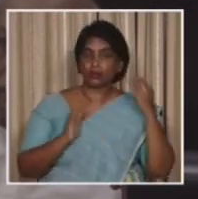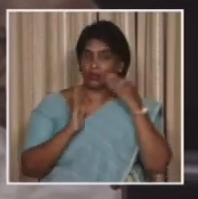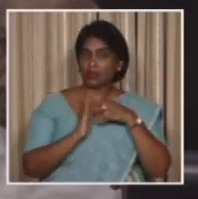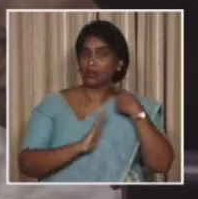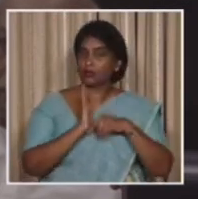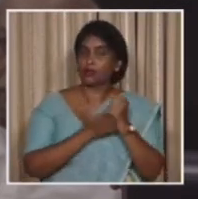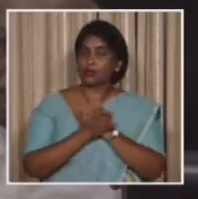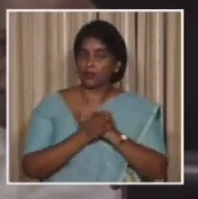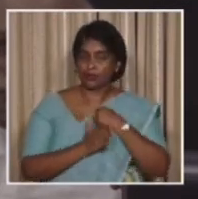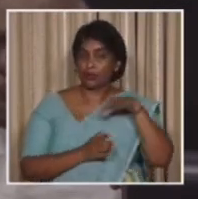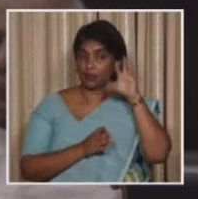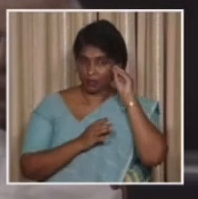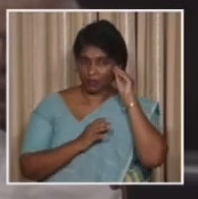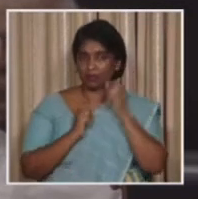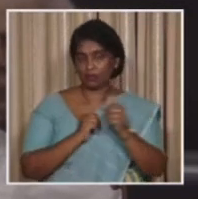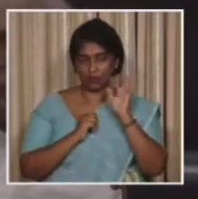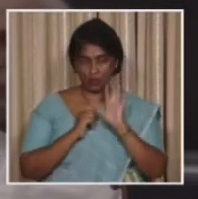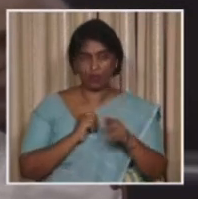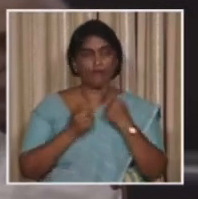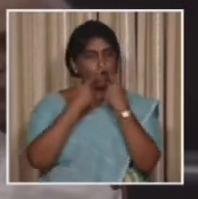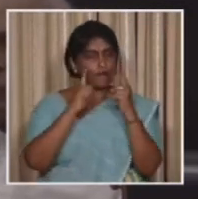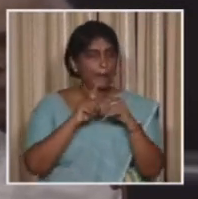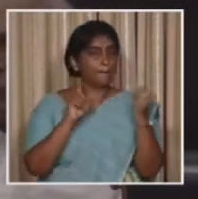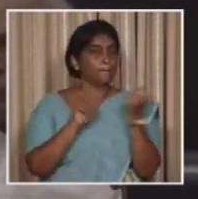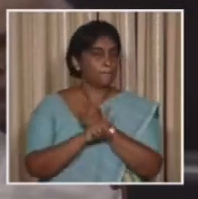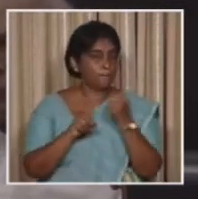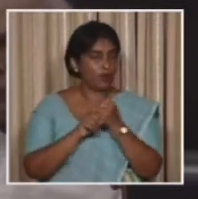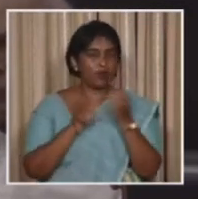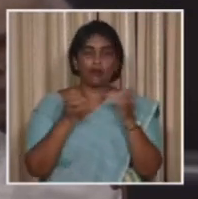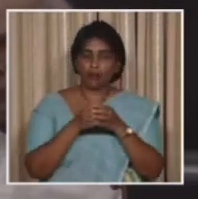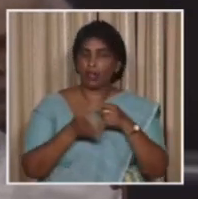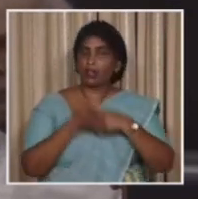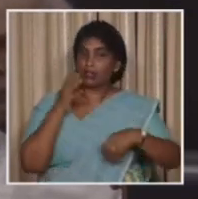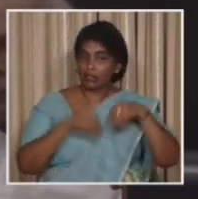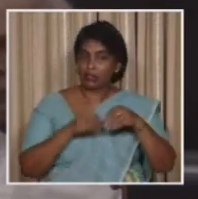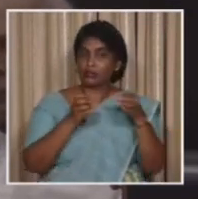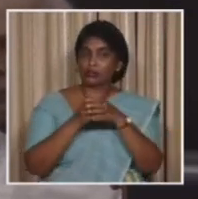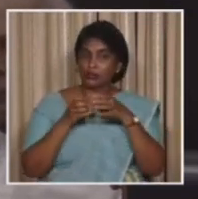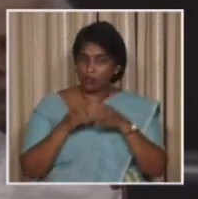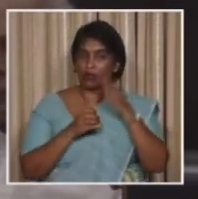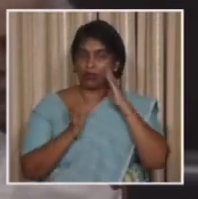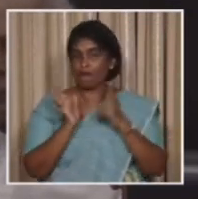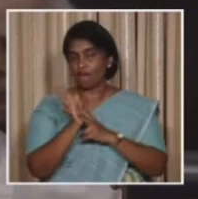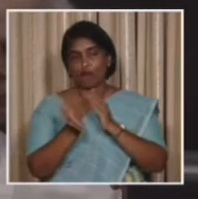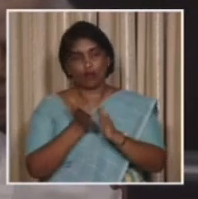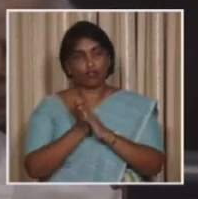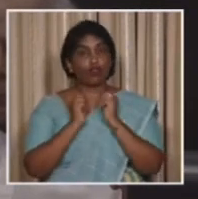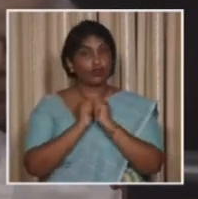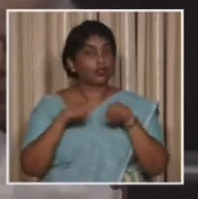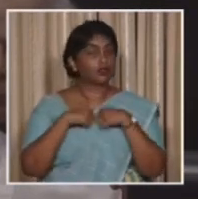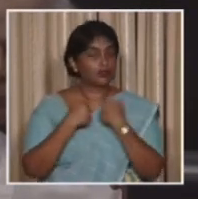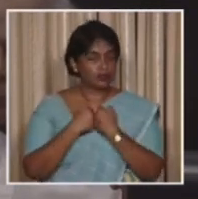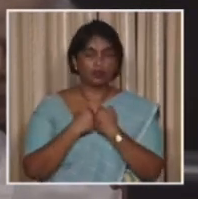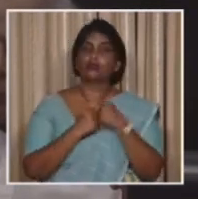සෑම දෙනාම අවබෝධය කරගත යුතුයි. විවිධ බලපෑම් කණ්ඩායම් දේශපාලන පක්ෂ ස්වේච්ඡා කණ්ඩායම් වෘත්තීය සමිති